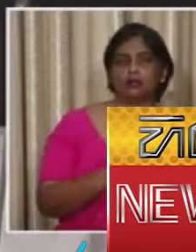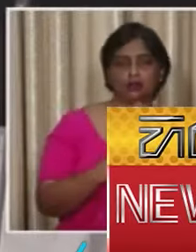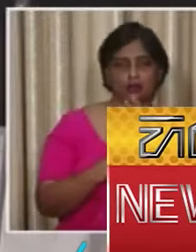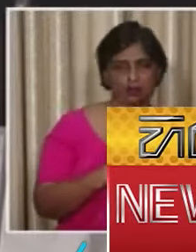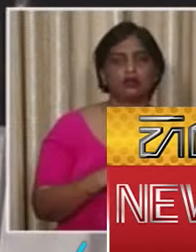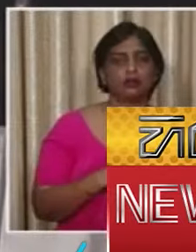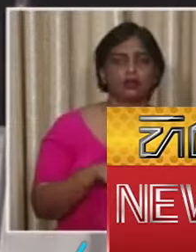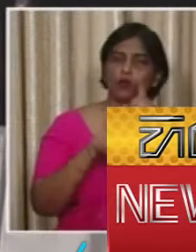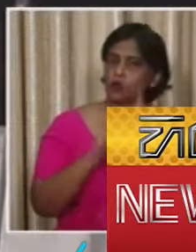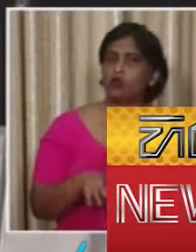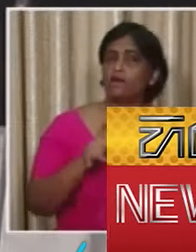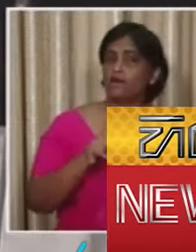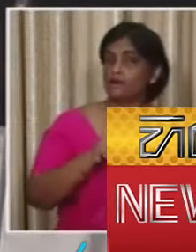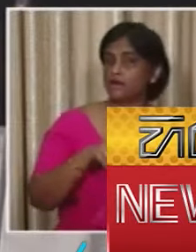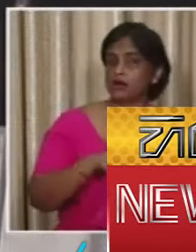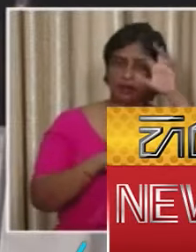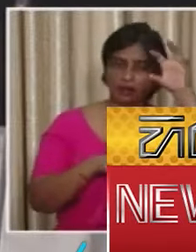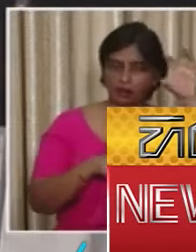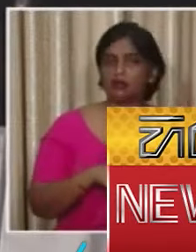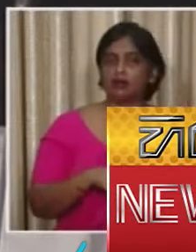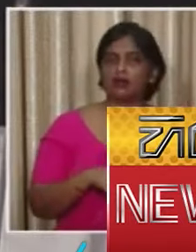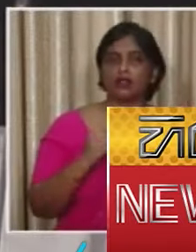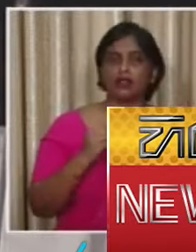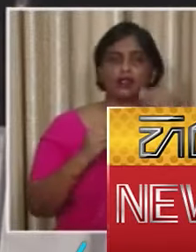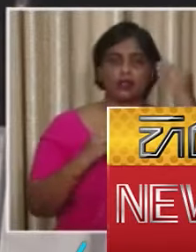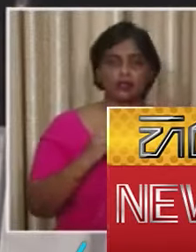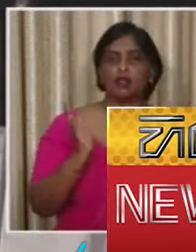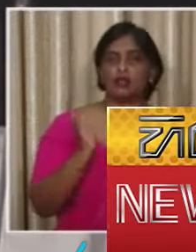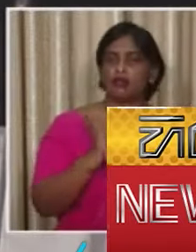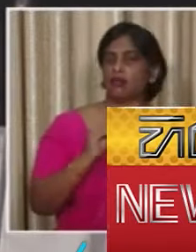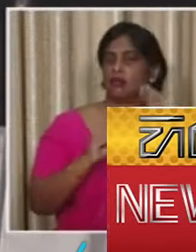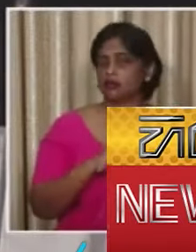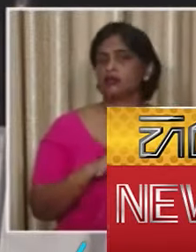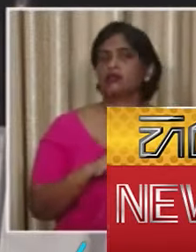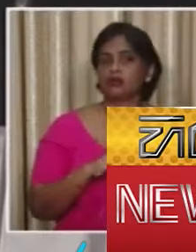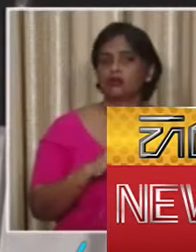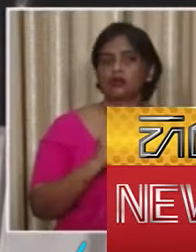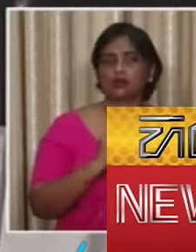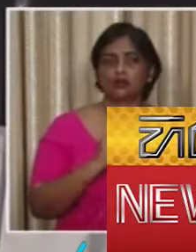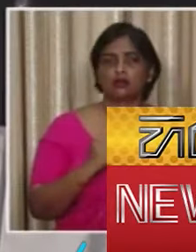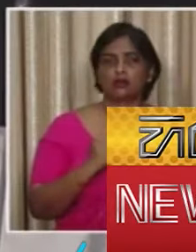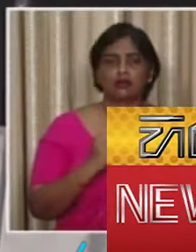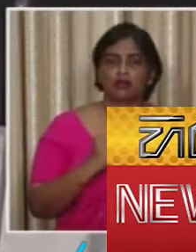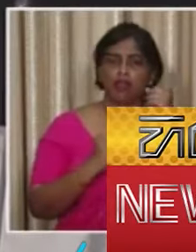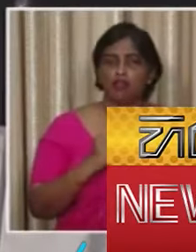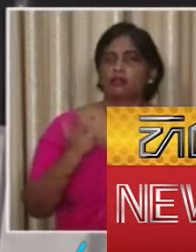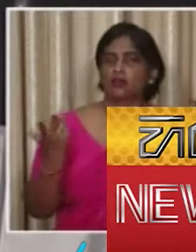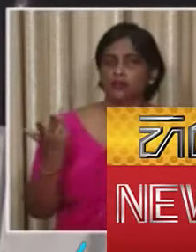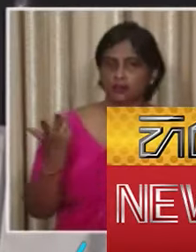දුන්නා. ඒ හැරෙන විට වෙනත් කිසිදු රටකට අපට දීර්ඝ කාලින ණය ලබා දීමට හැකියාවක් සහ අවසරයක් තිබුණේ